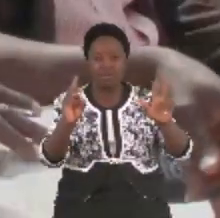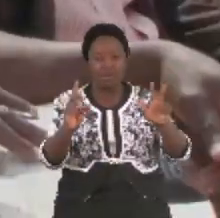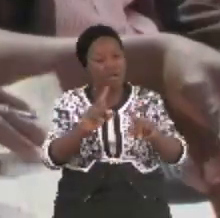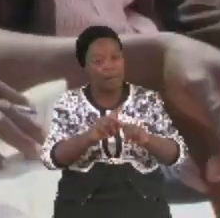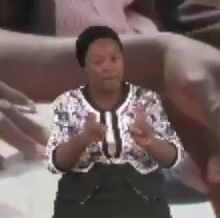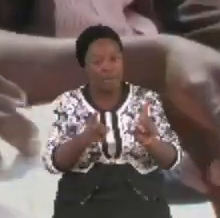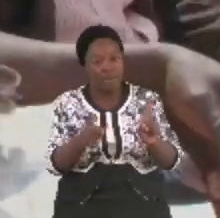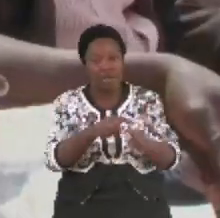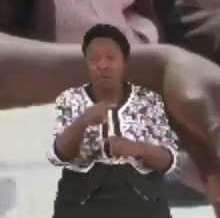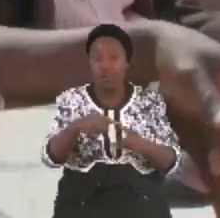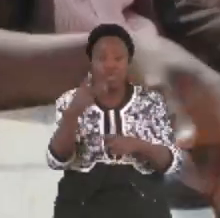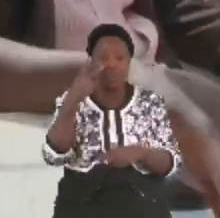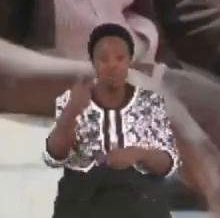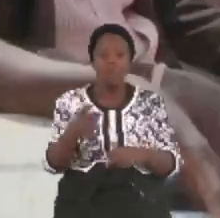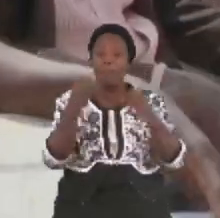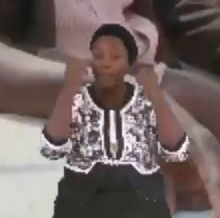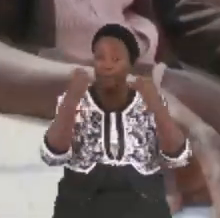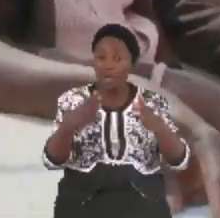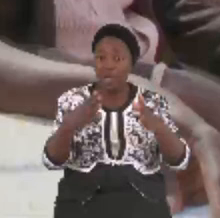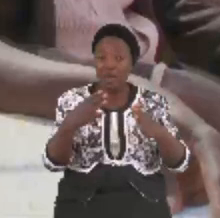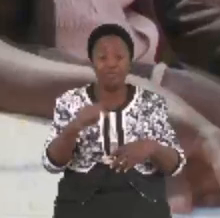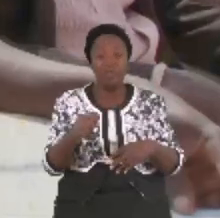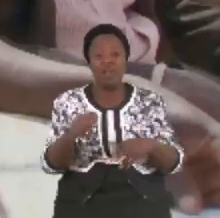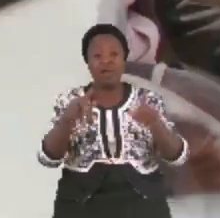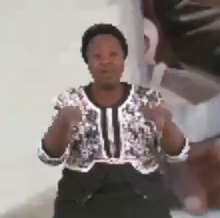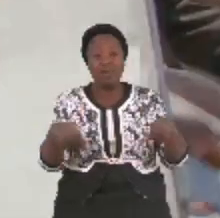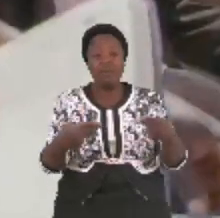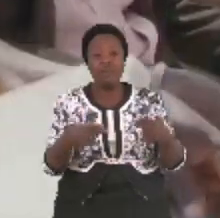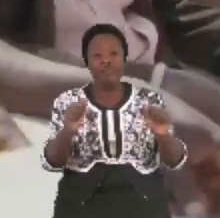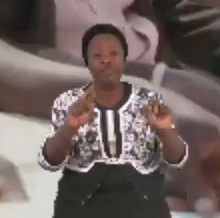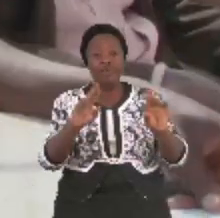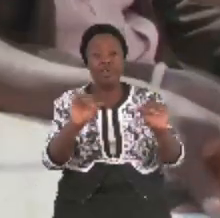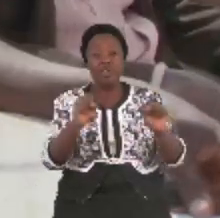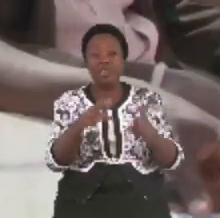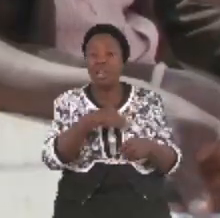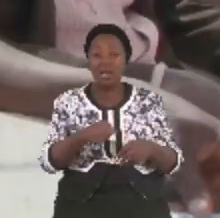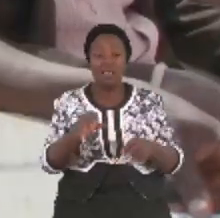Mais voyons, Matthieu 3, 7. Mais voyant venir à son baptême,